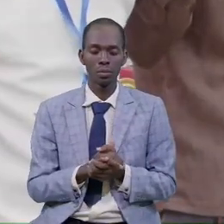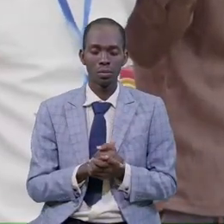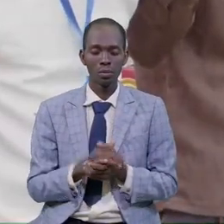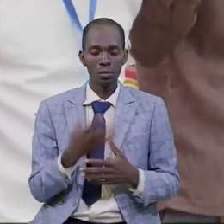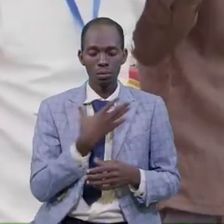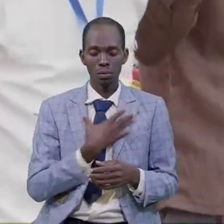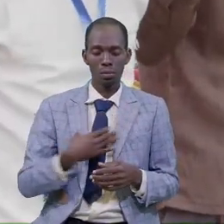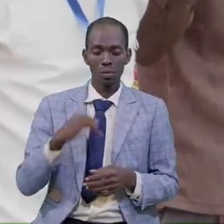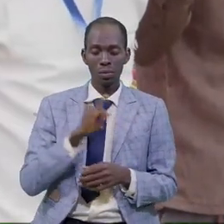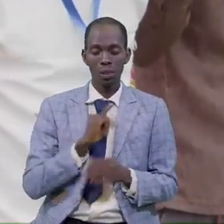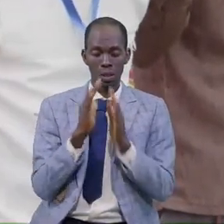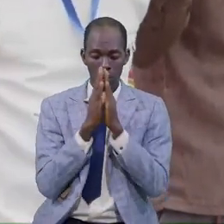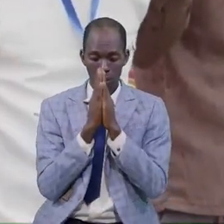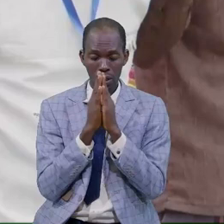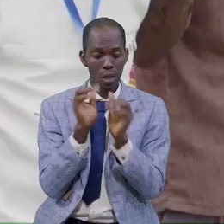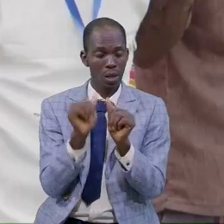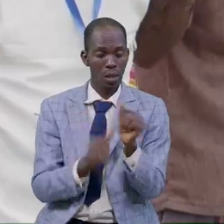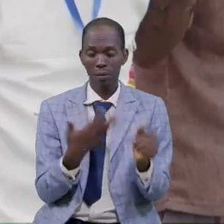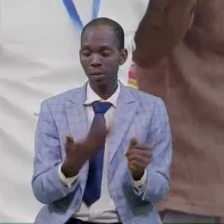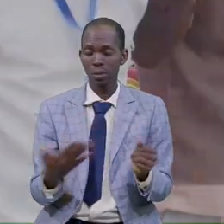prie tout ce qu'il faut